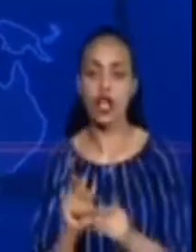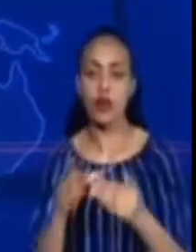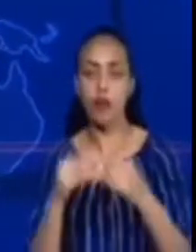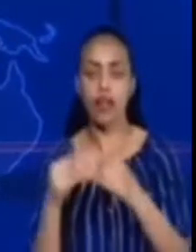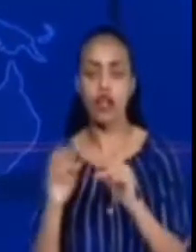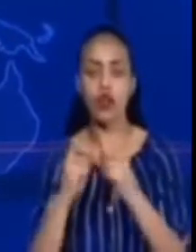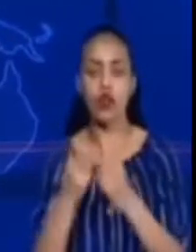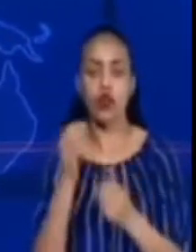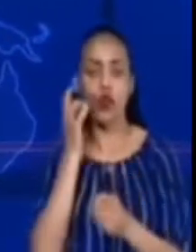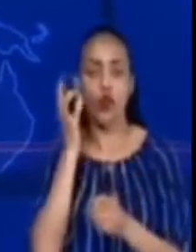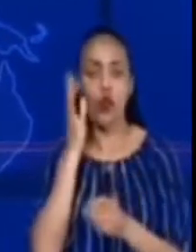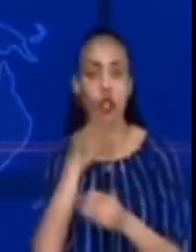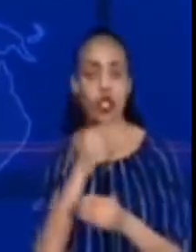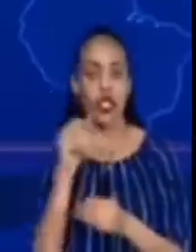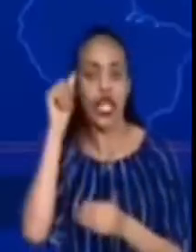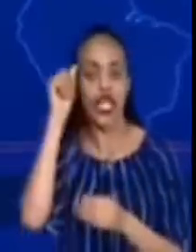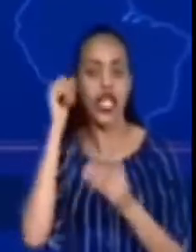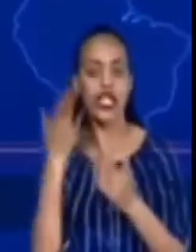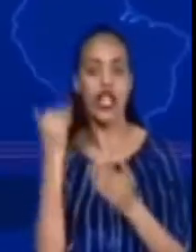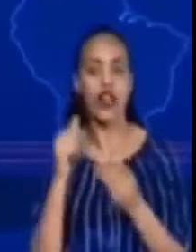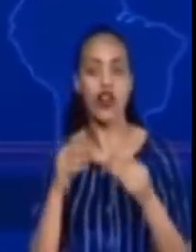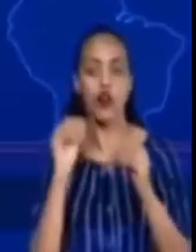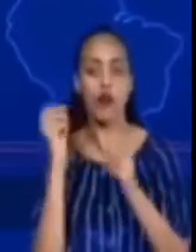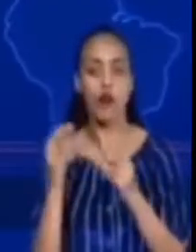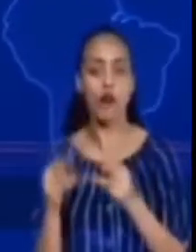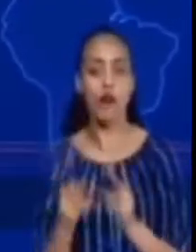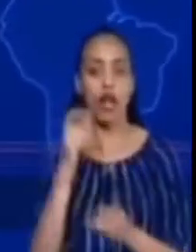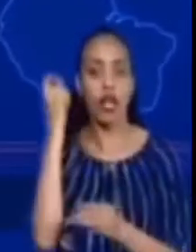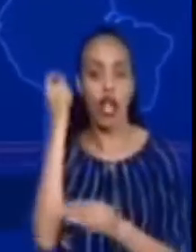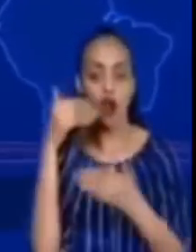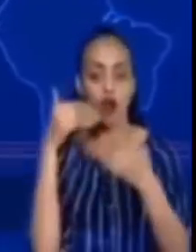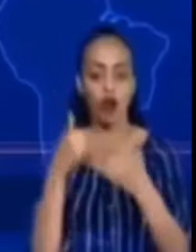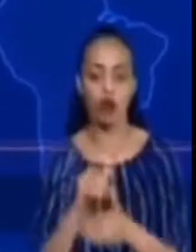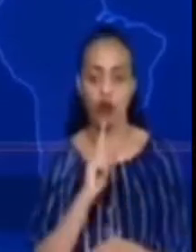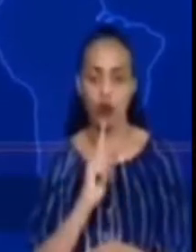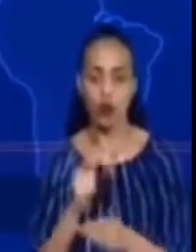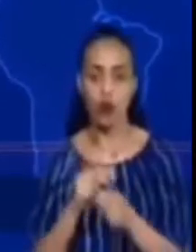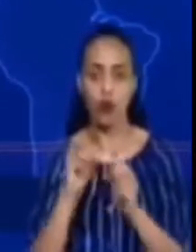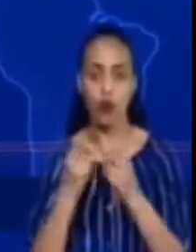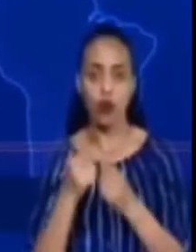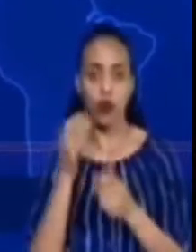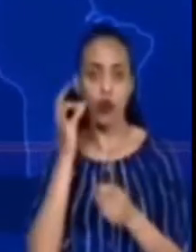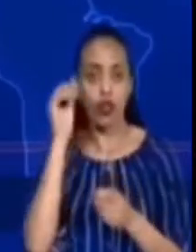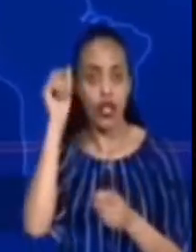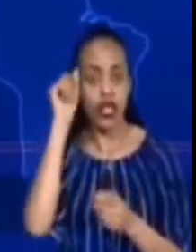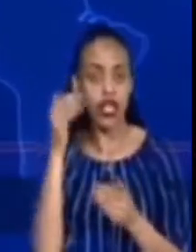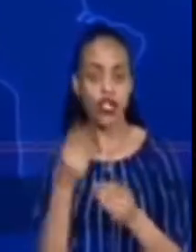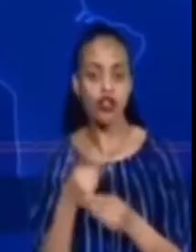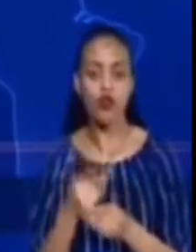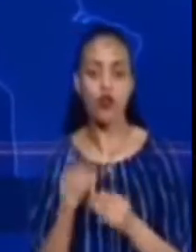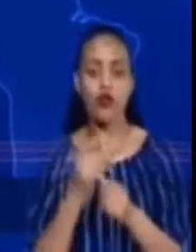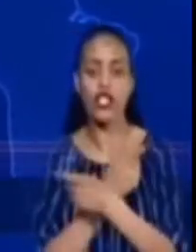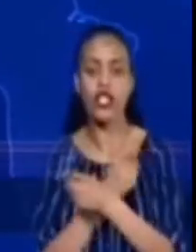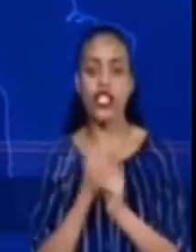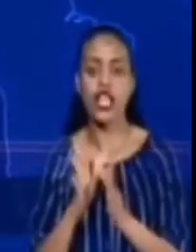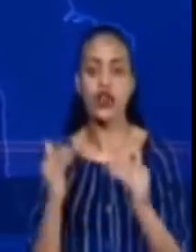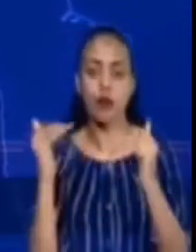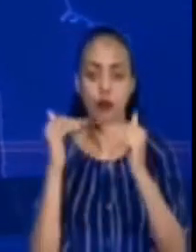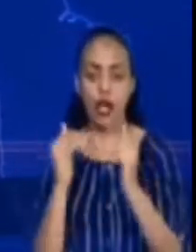ያቅም በአስራት ብርም ራሱን አስተዳድሯል ፔንቴ ፓስተር መሰለ እንዴ ዘበነ አሁን የተማረ እኮ ነው ዶክተር ዘበነ የተማረ ምሁር እኮ